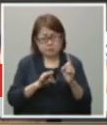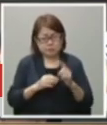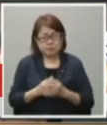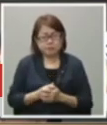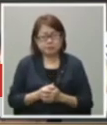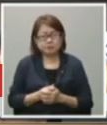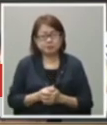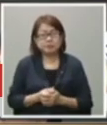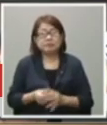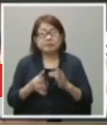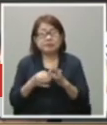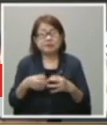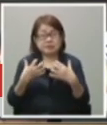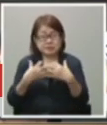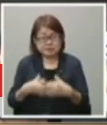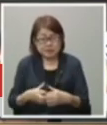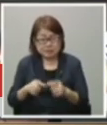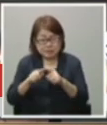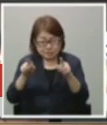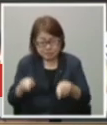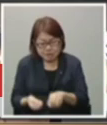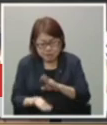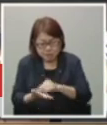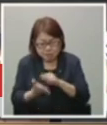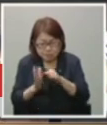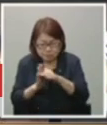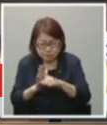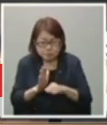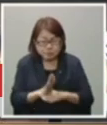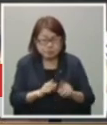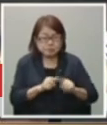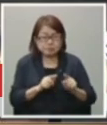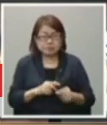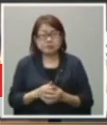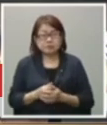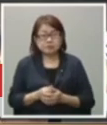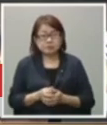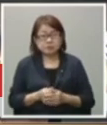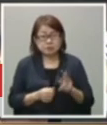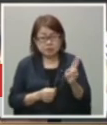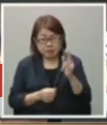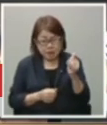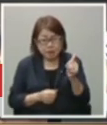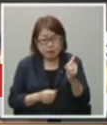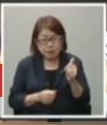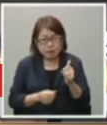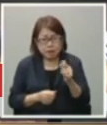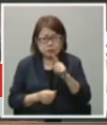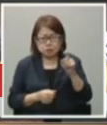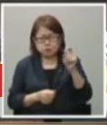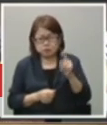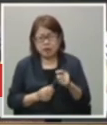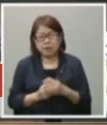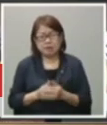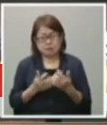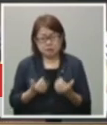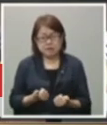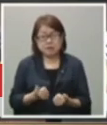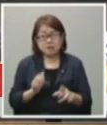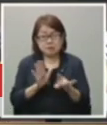เครื่องมือไมโอเมตริกเนี่ยครับณวันนี้ใช้ได้จริงเหรอครับผมมีข้อมูลหลังสุด